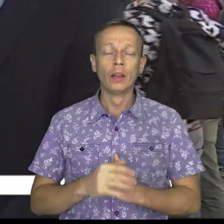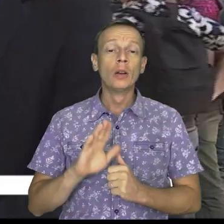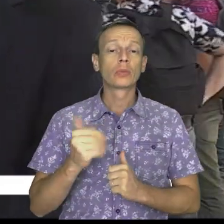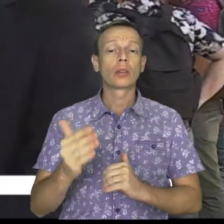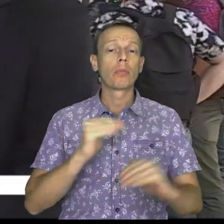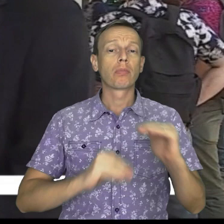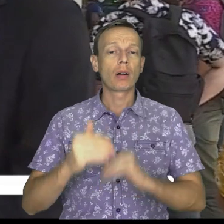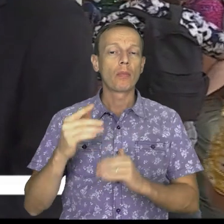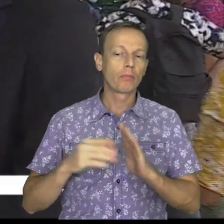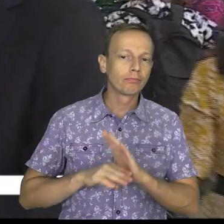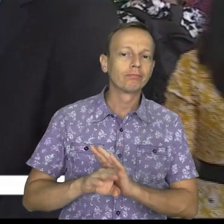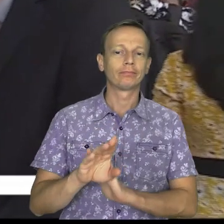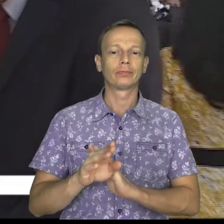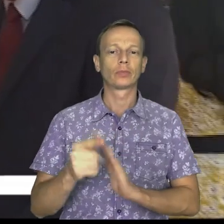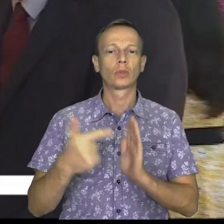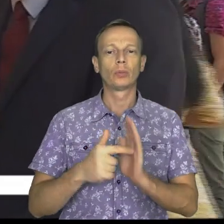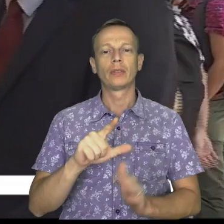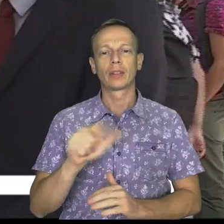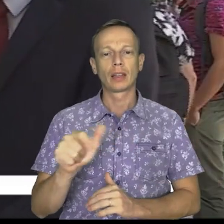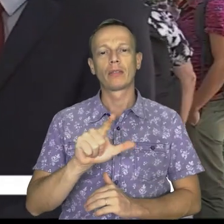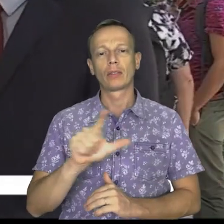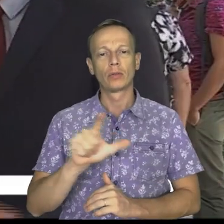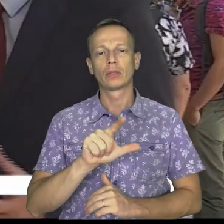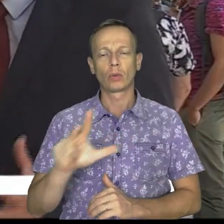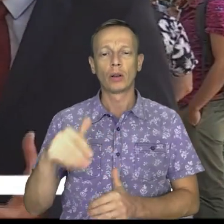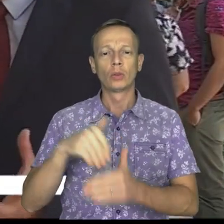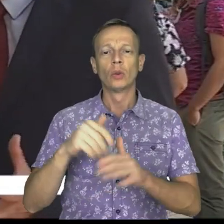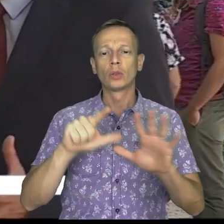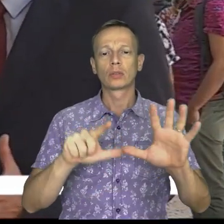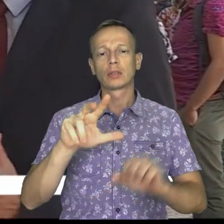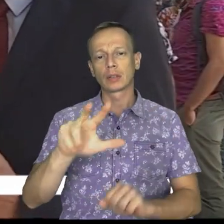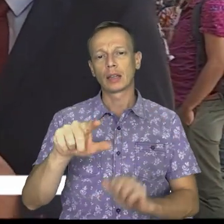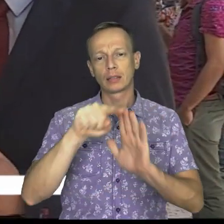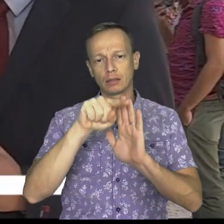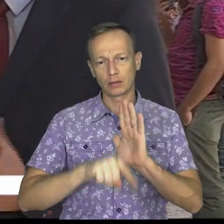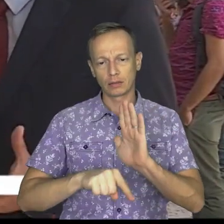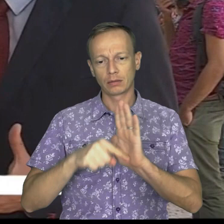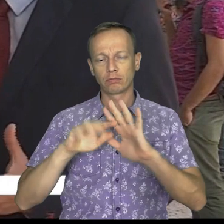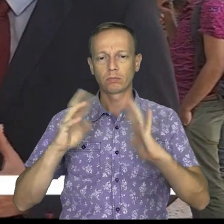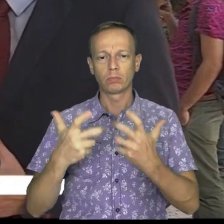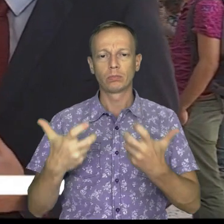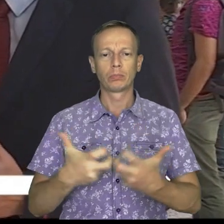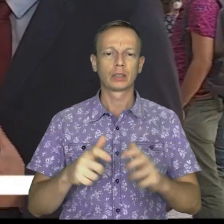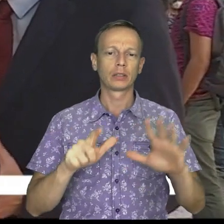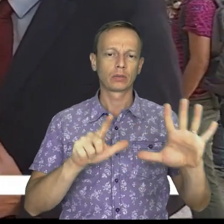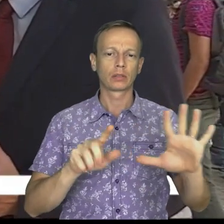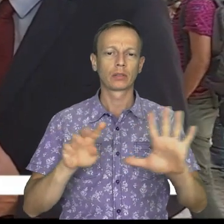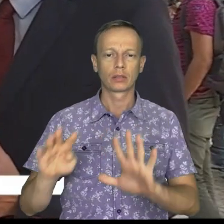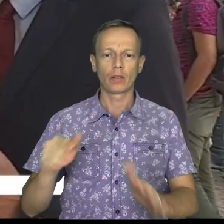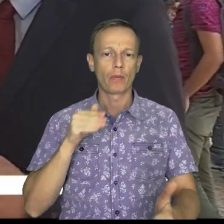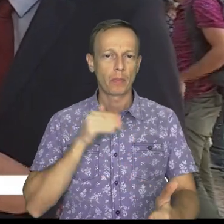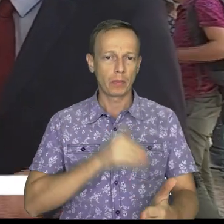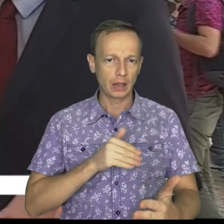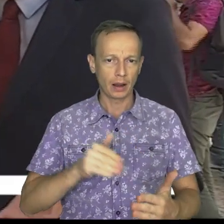ce plan de relance 2021, 2022, 2023 regroupe 73 mesures pour un coût global de près de 79